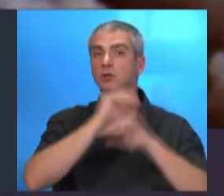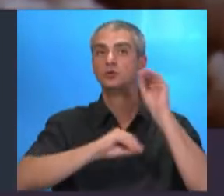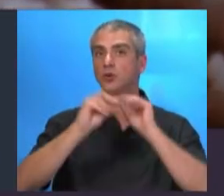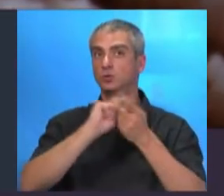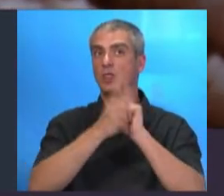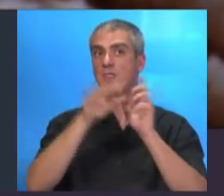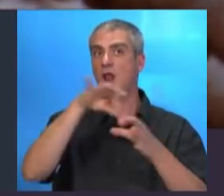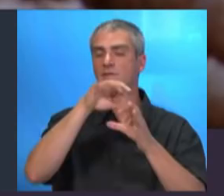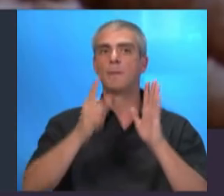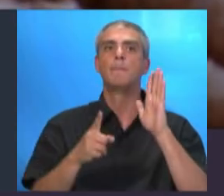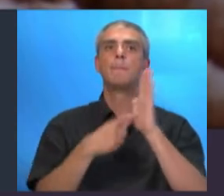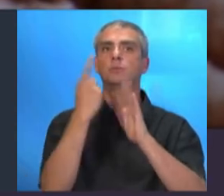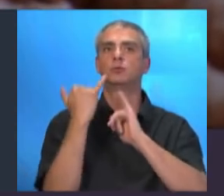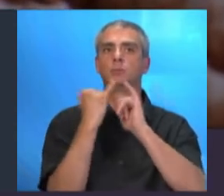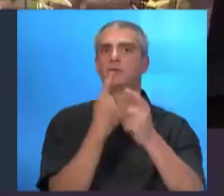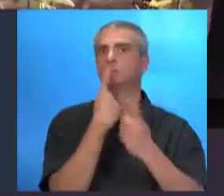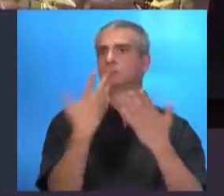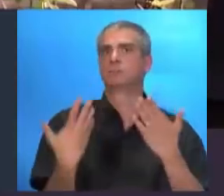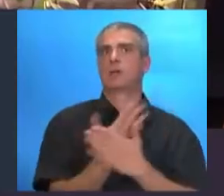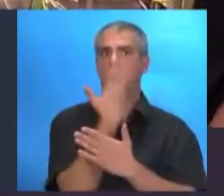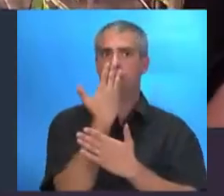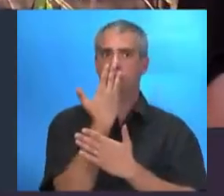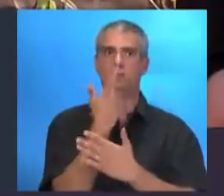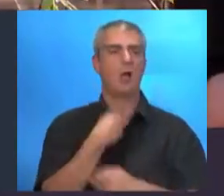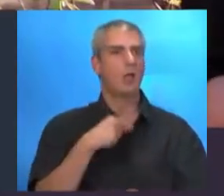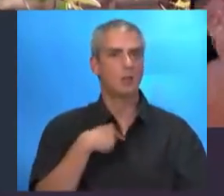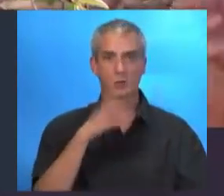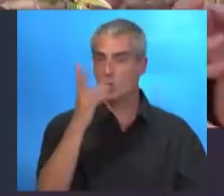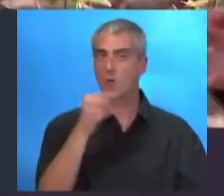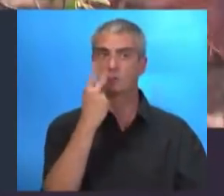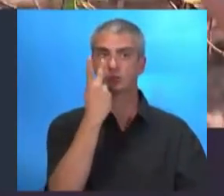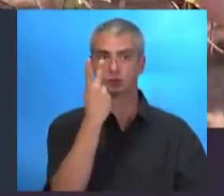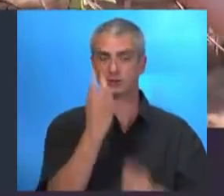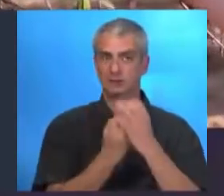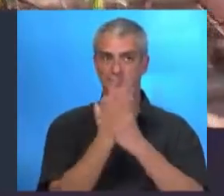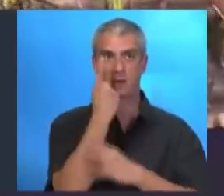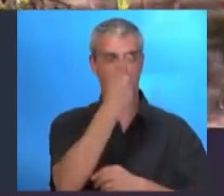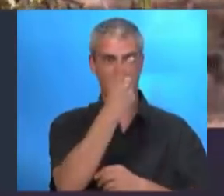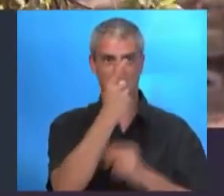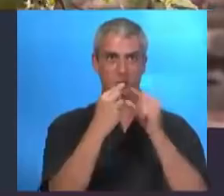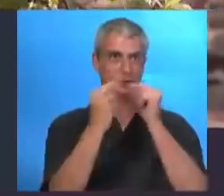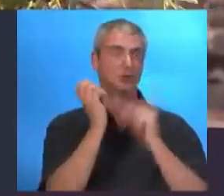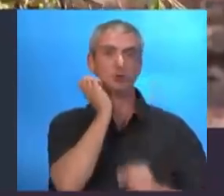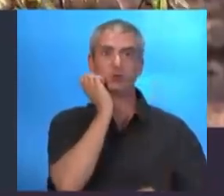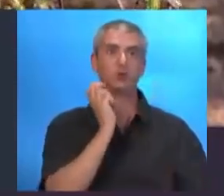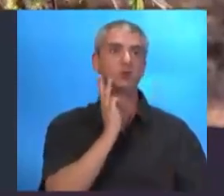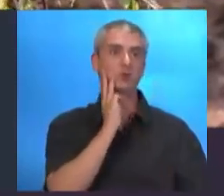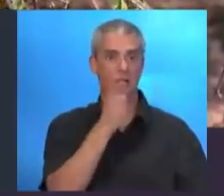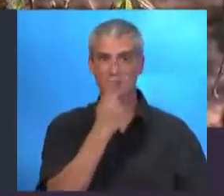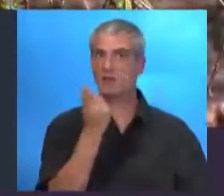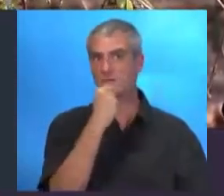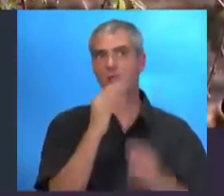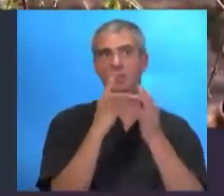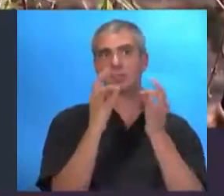בתחליפים, לראשונה הם מביאים בשורה חדשה. אנחנו בעצם לוקחים שני צמחים, אחד מהם זה השקד, ועוד